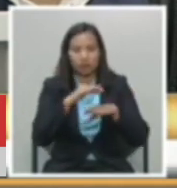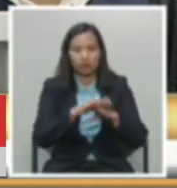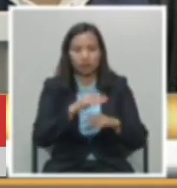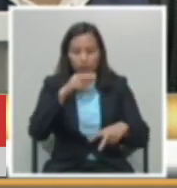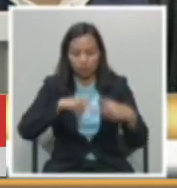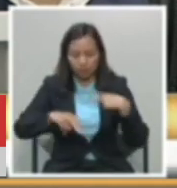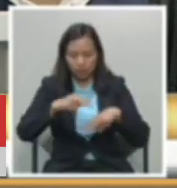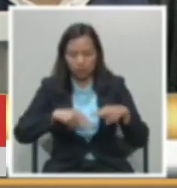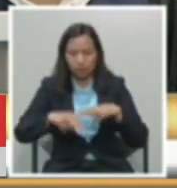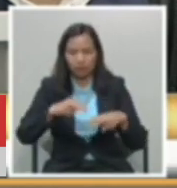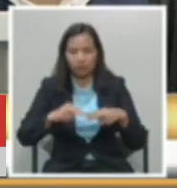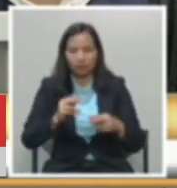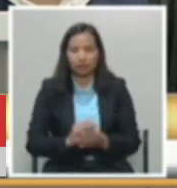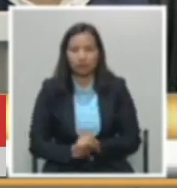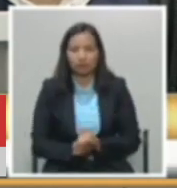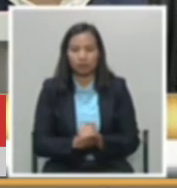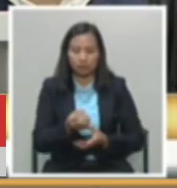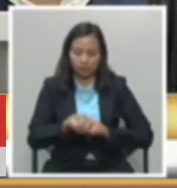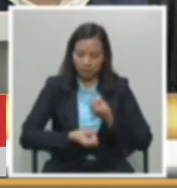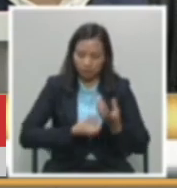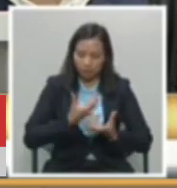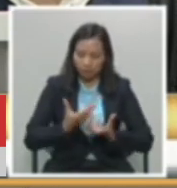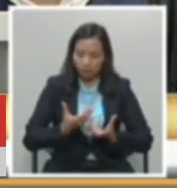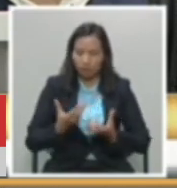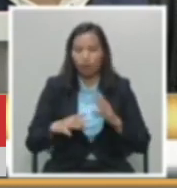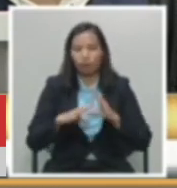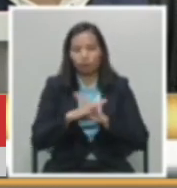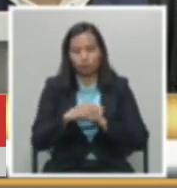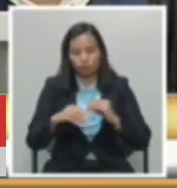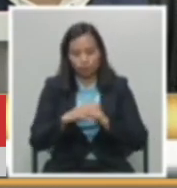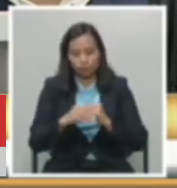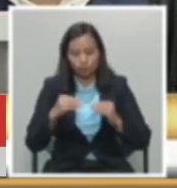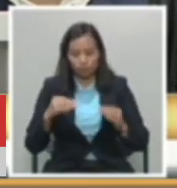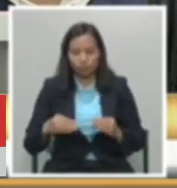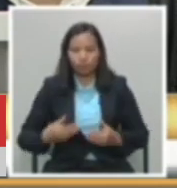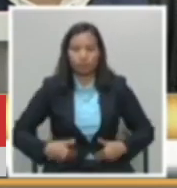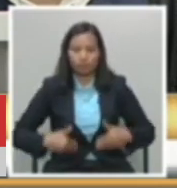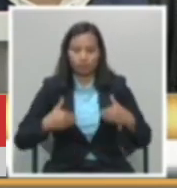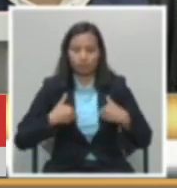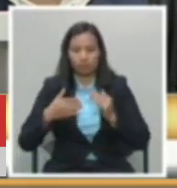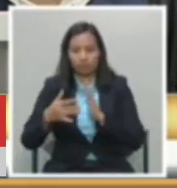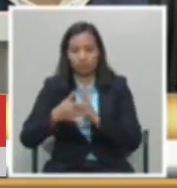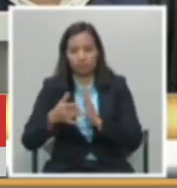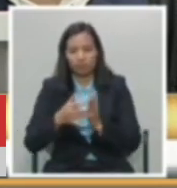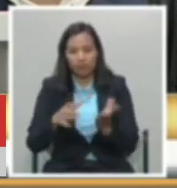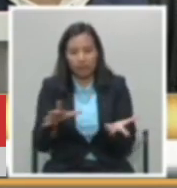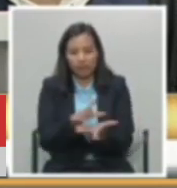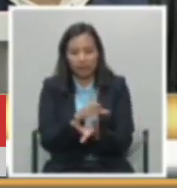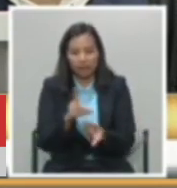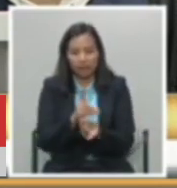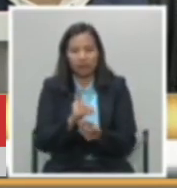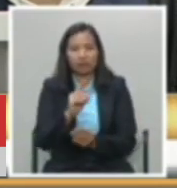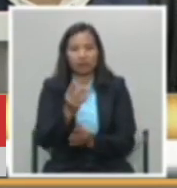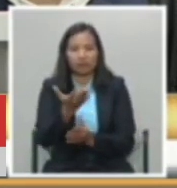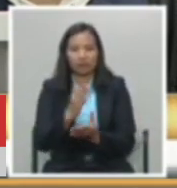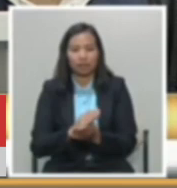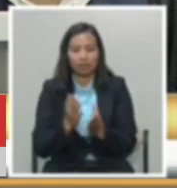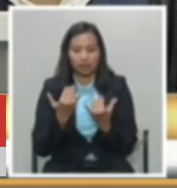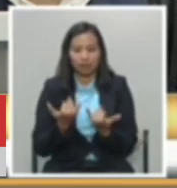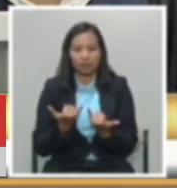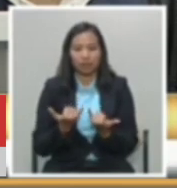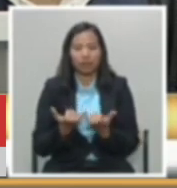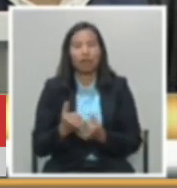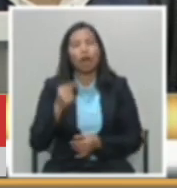กันนะคะถ่ายทอดทักษะชีวิตให้แก่กันและกันสังคมจะไม่เป็นแบบนี้เพราะนั้นวันนี้จึง